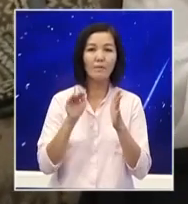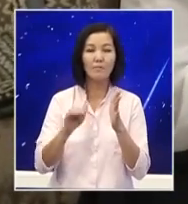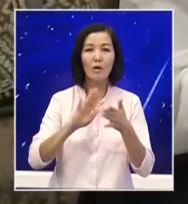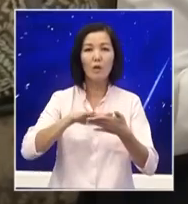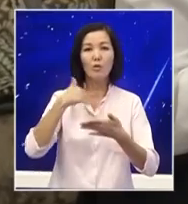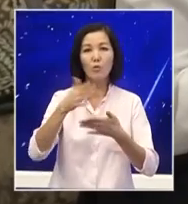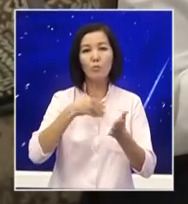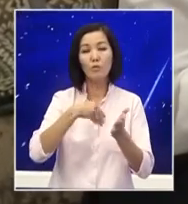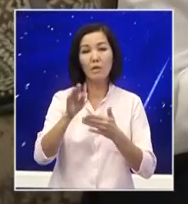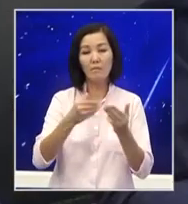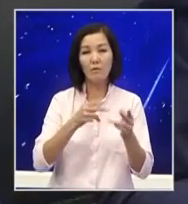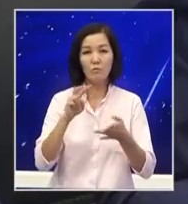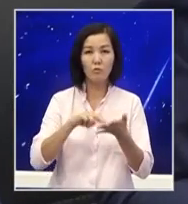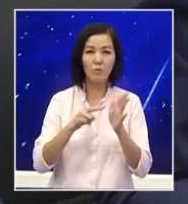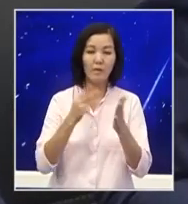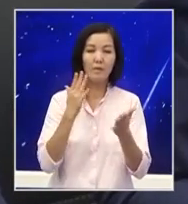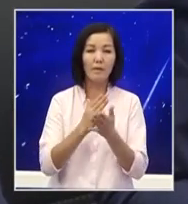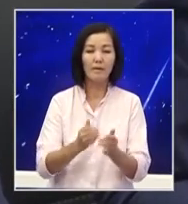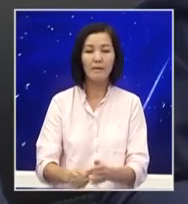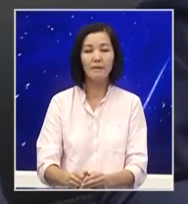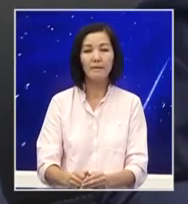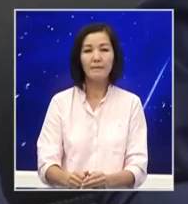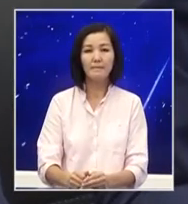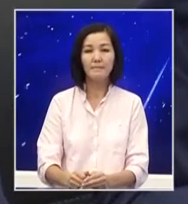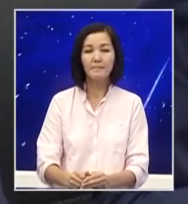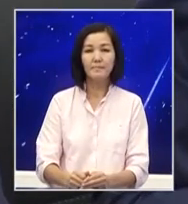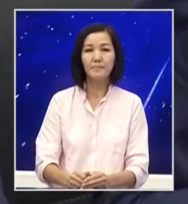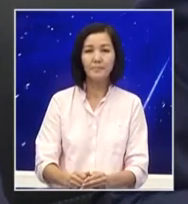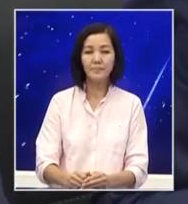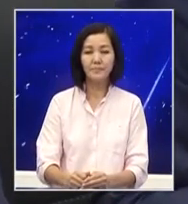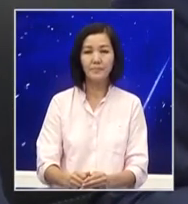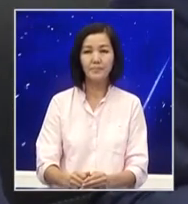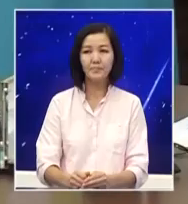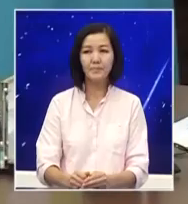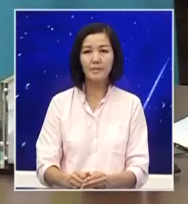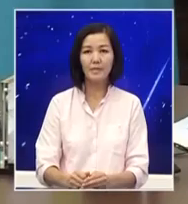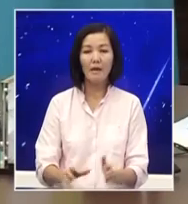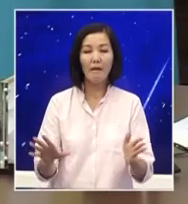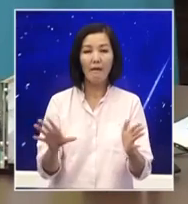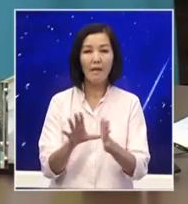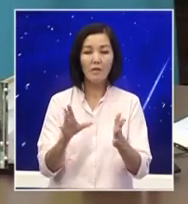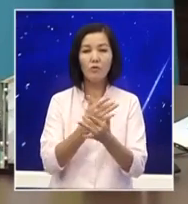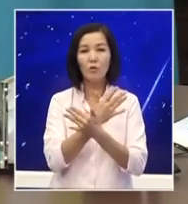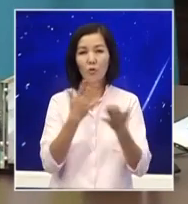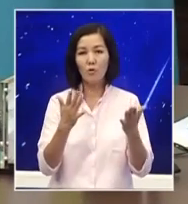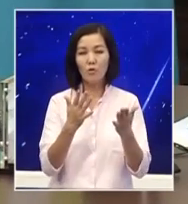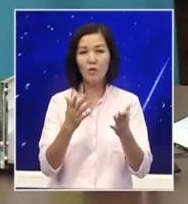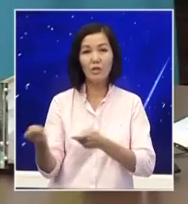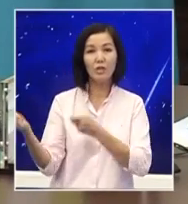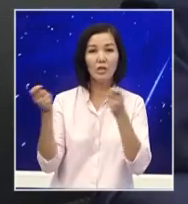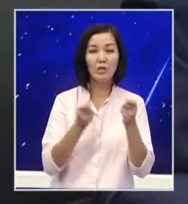ноутбук сатып алу жоспарда. Полный объем до 10 сентября планируем. Электронды құрылғылардың жеткізілуі